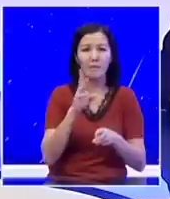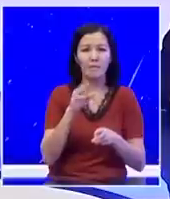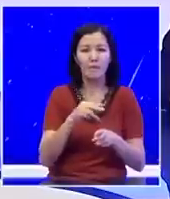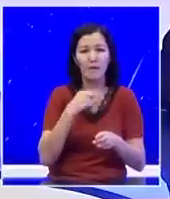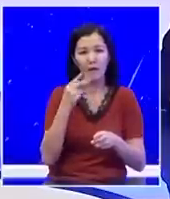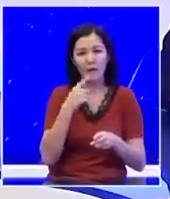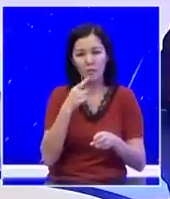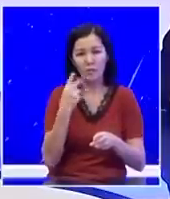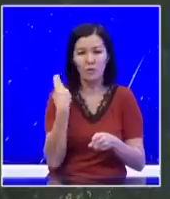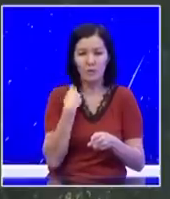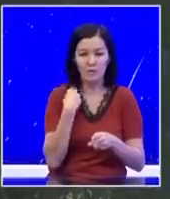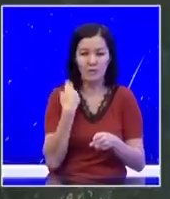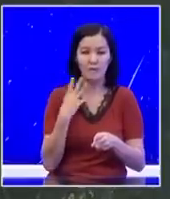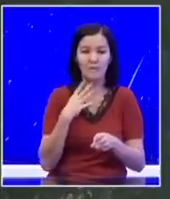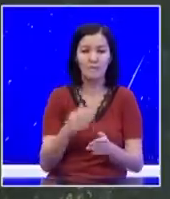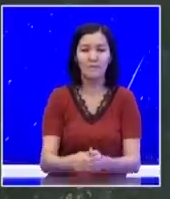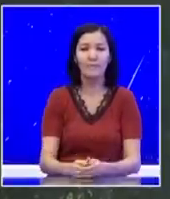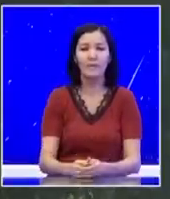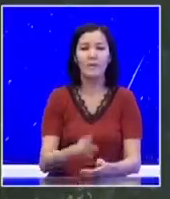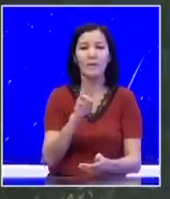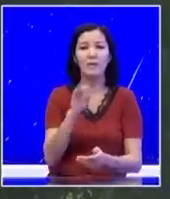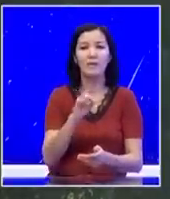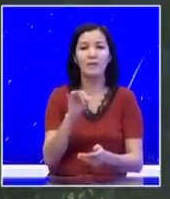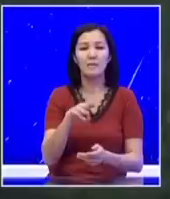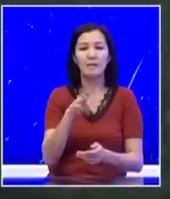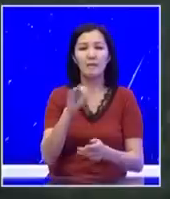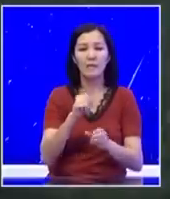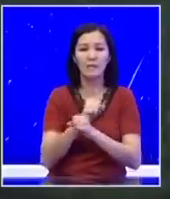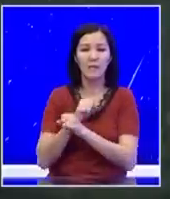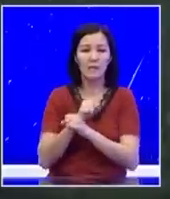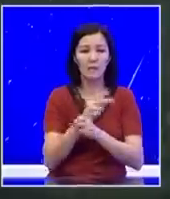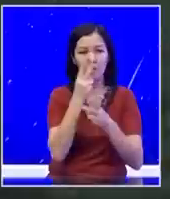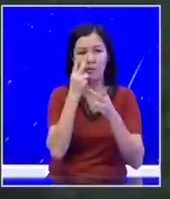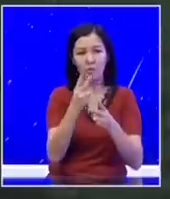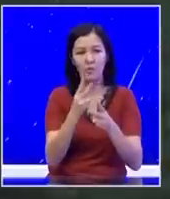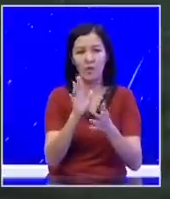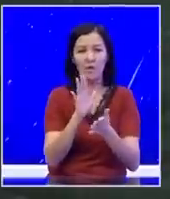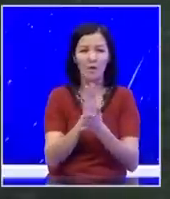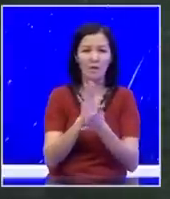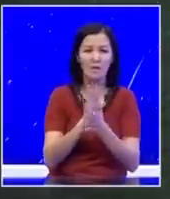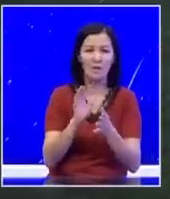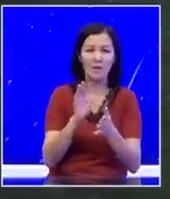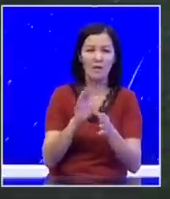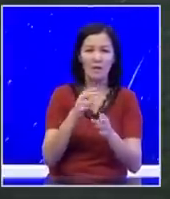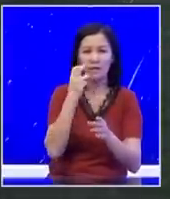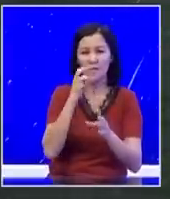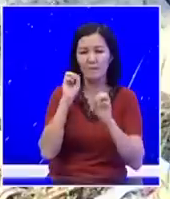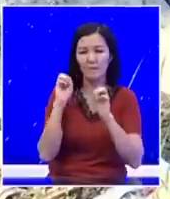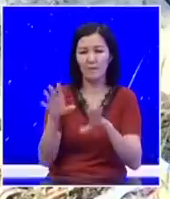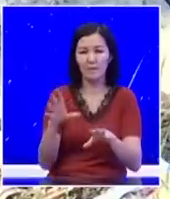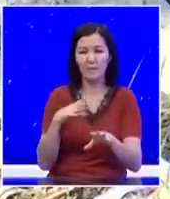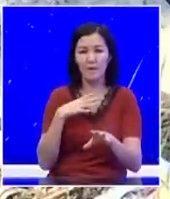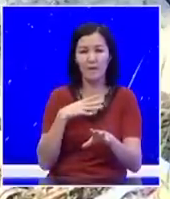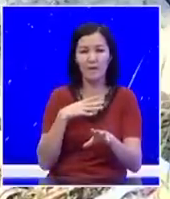жалыққан. Қызылтас саяжайы көрініс көңіл көншітпейді. Тұрғындар тұрмыстық қалдықтарды шашып үйіп тастаған.